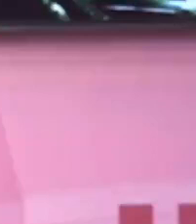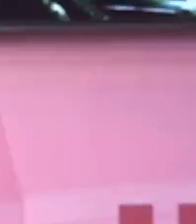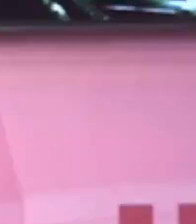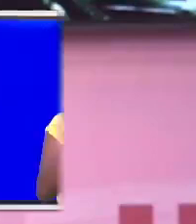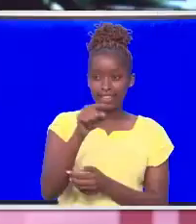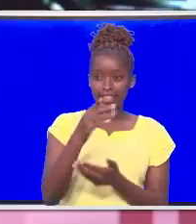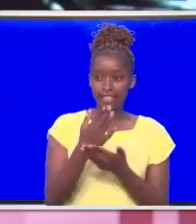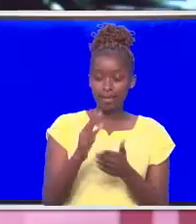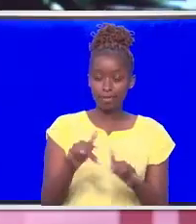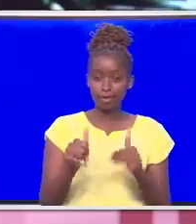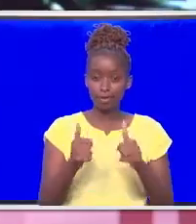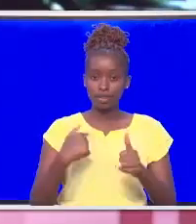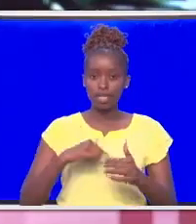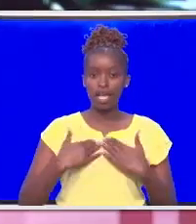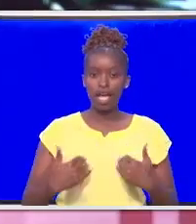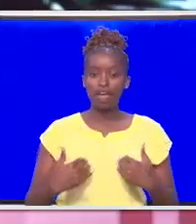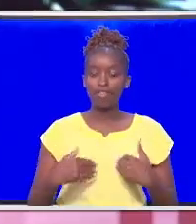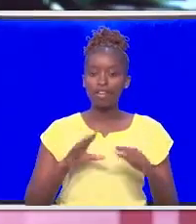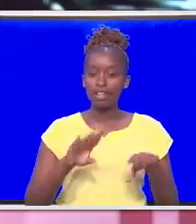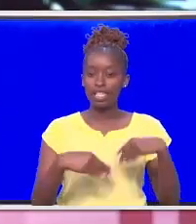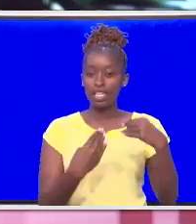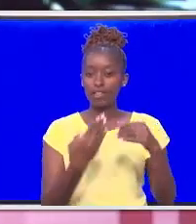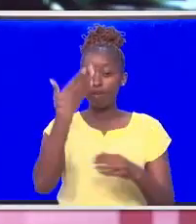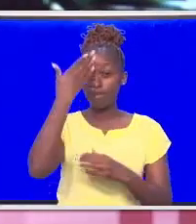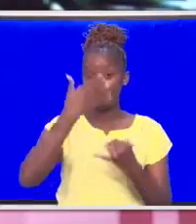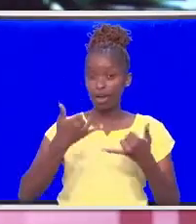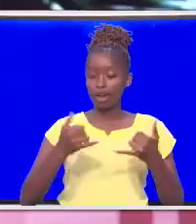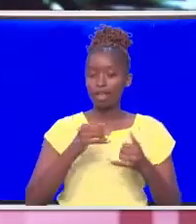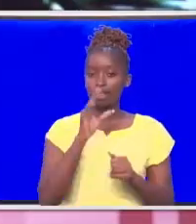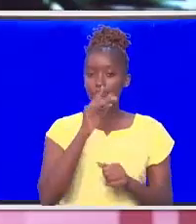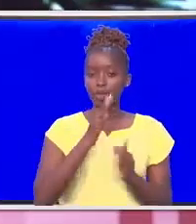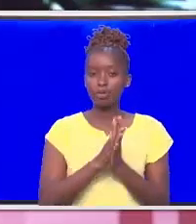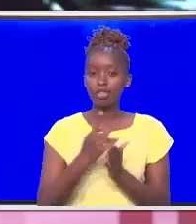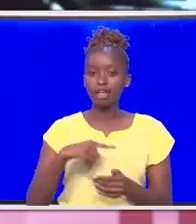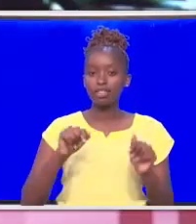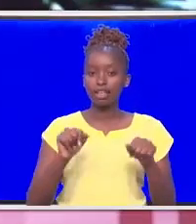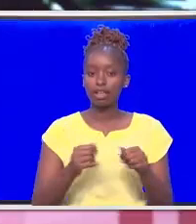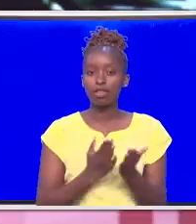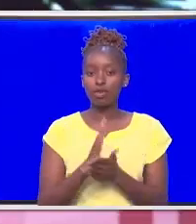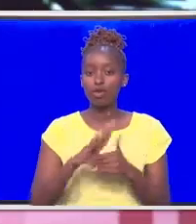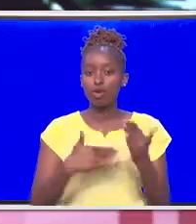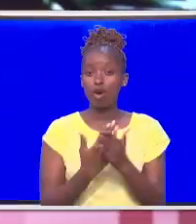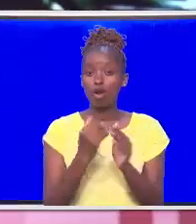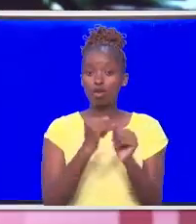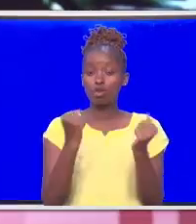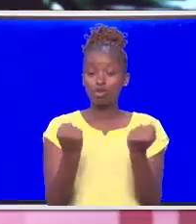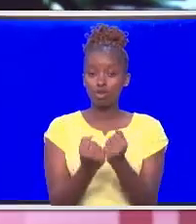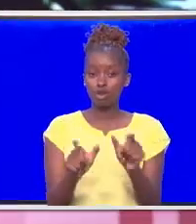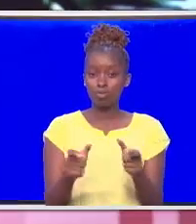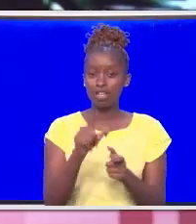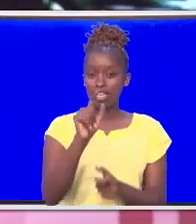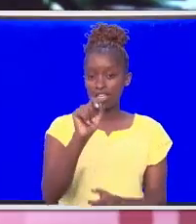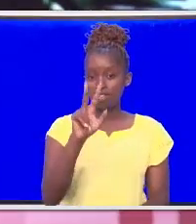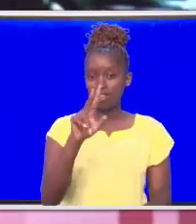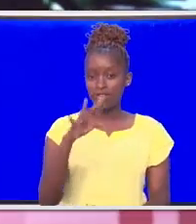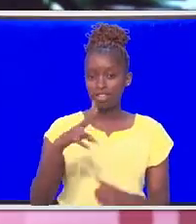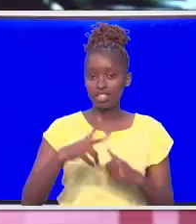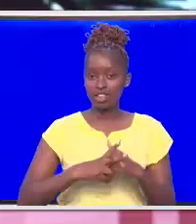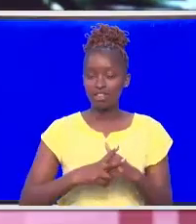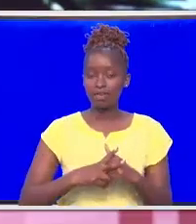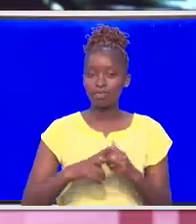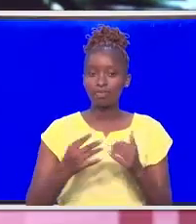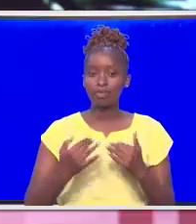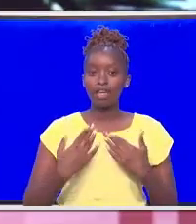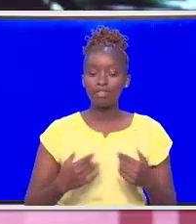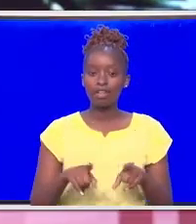Ya taarifa ambazo tumezipatia kipaumbele, sema nasi kupitia mitandao yetu yote ya kijamii TV47. Pale pembeni nitakuwa